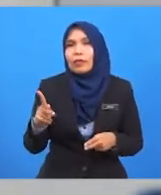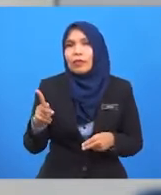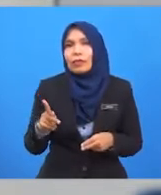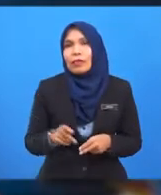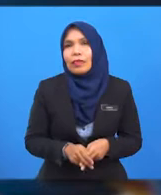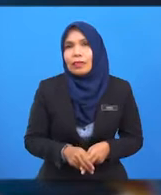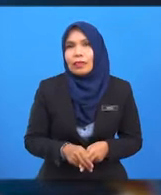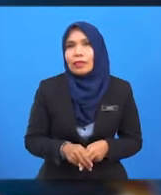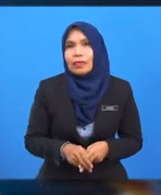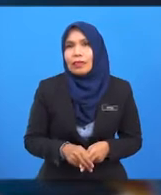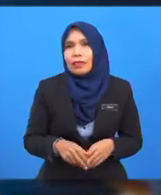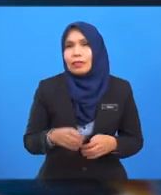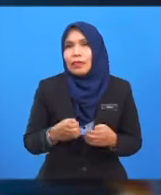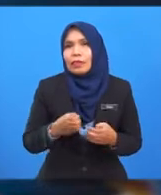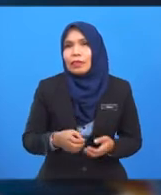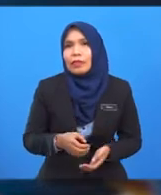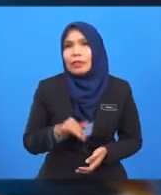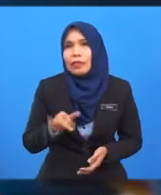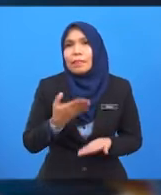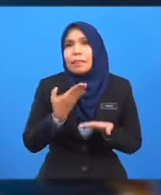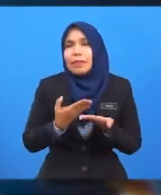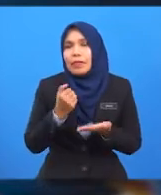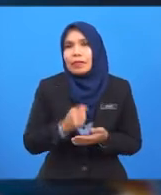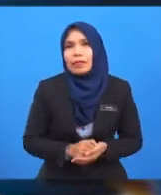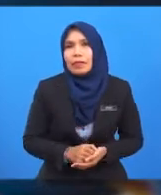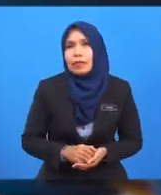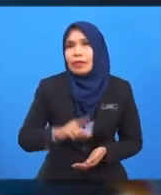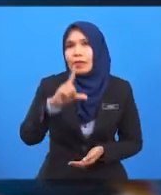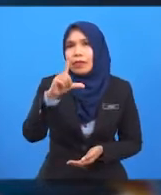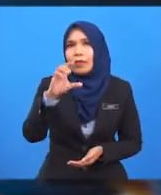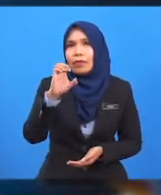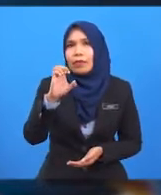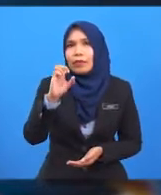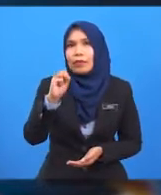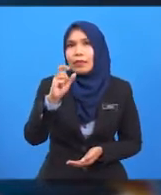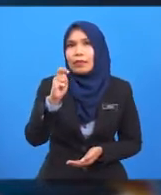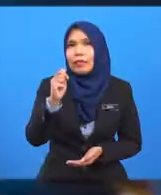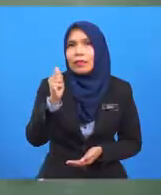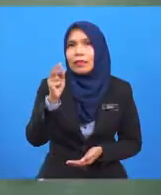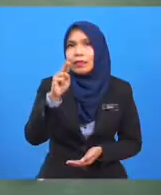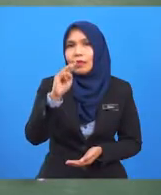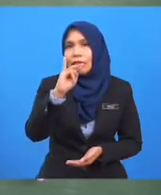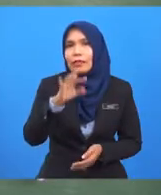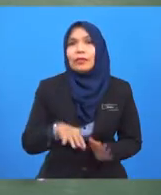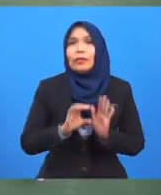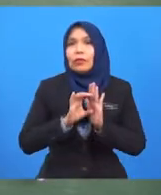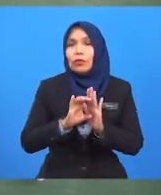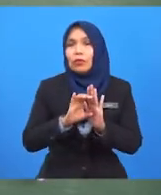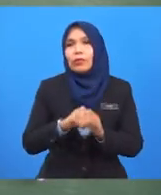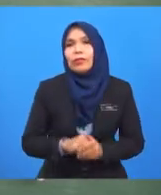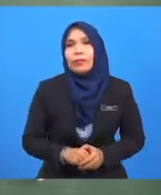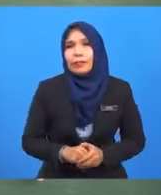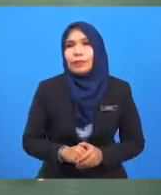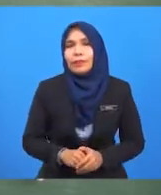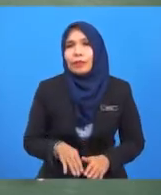lestari. Mari kita lihat contoh sebuah mesin yang lestari. Pada